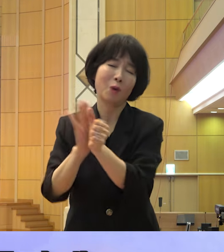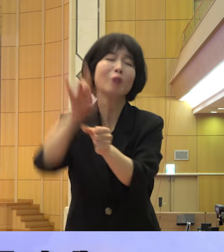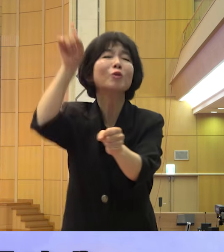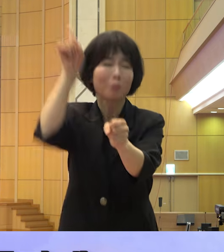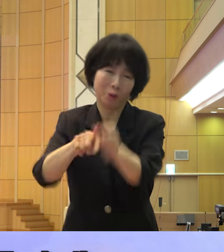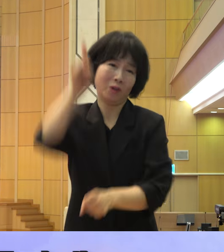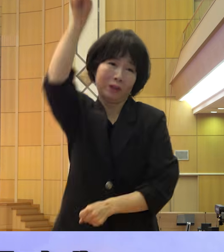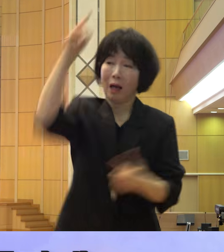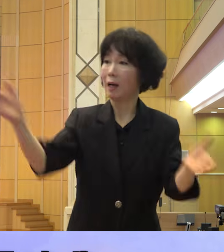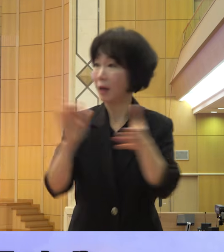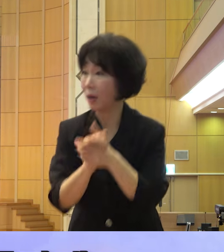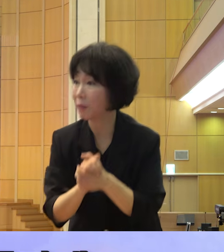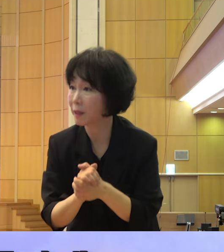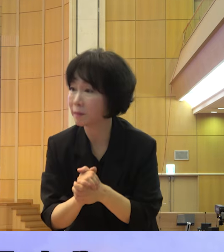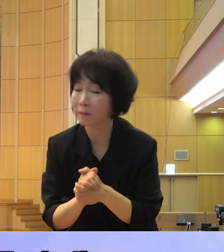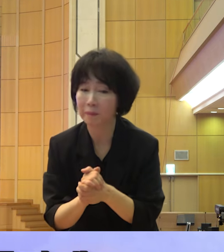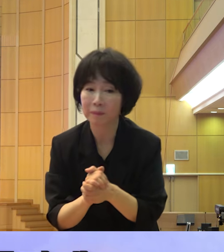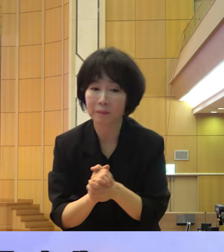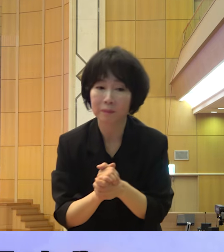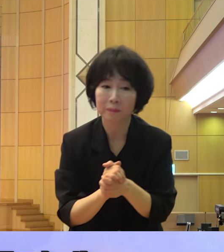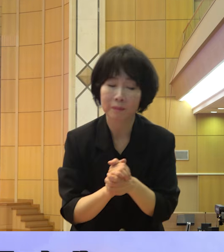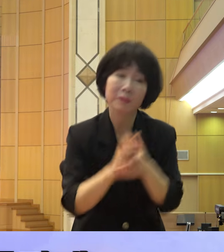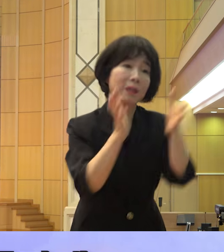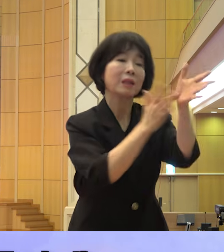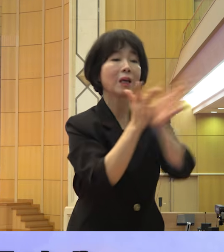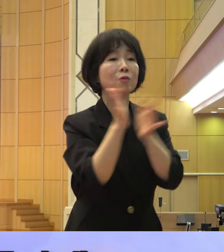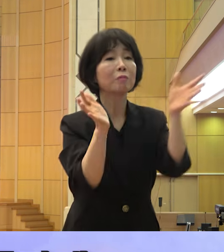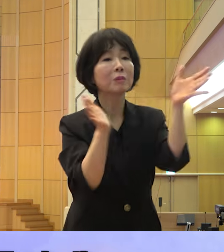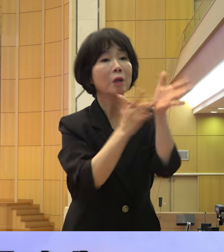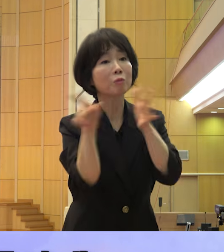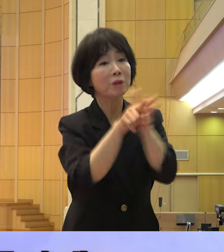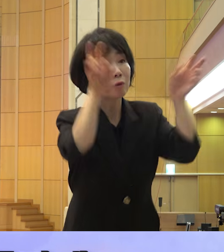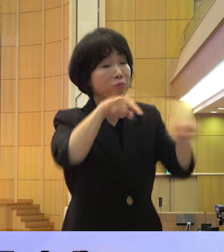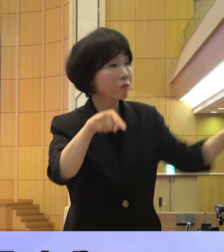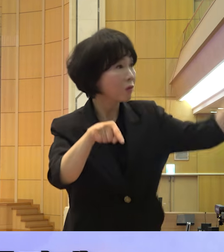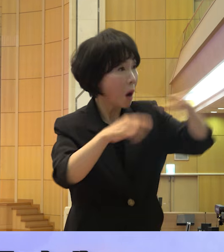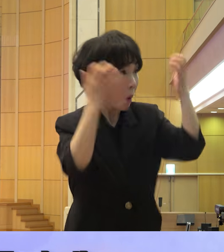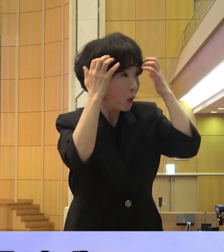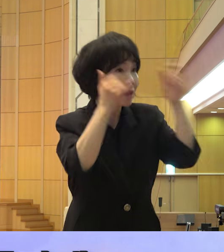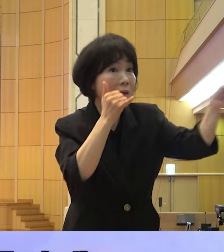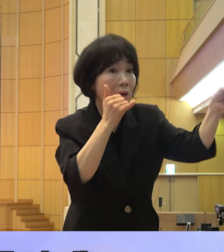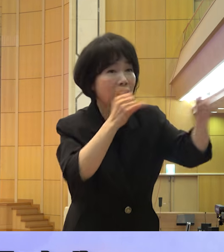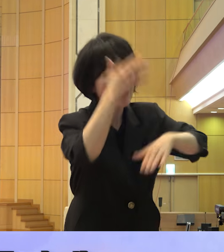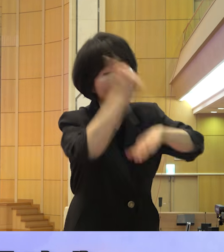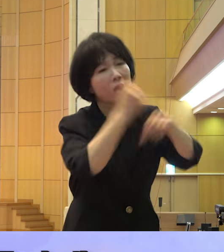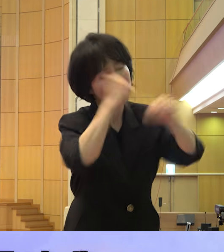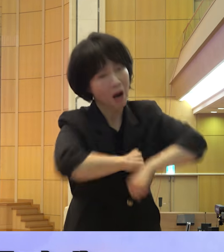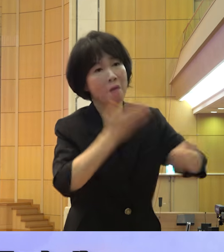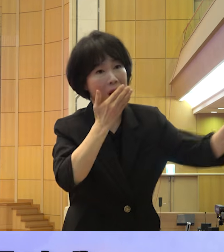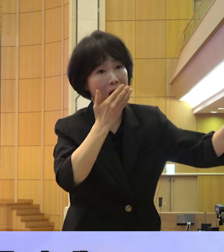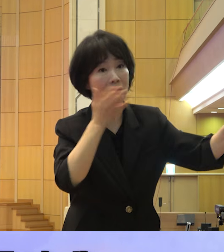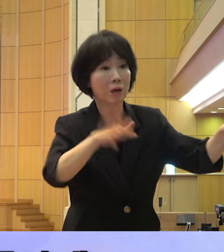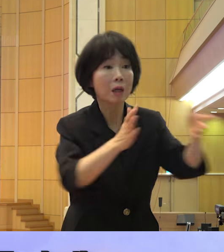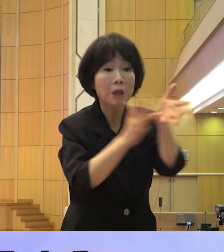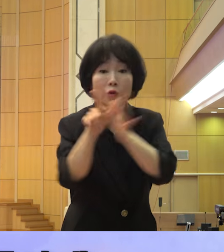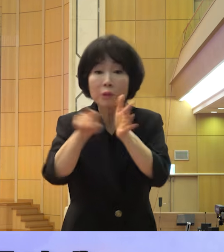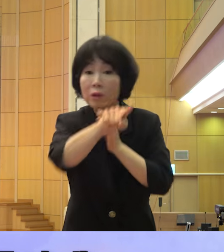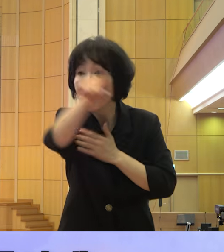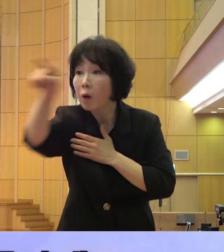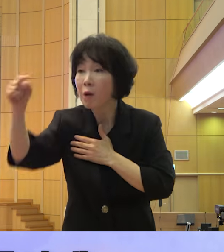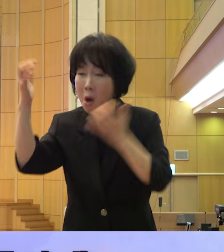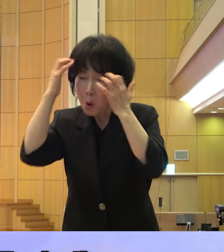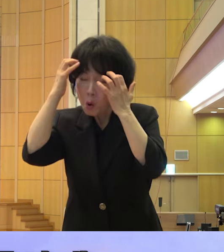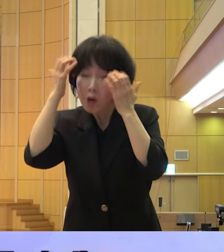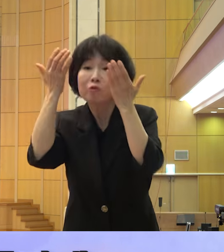해주시려고. 그래서 내가 늘 말하지만 예수 믿지 않는 사람이 고난이 다가오면 망조지만 예수 믿는 사람이 고난이 다가오는 것은 축복의